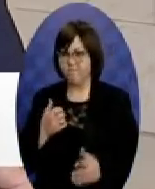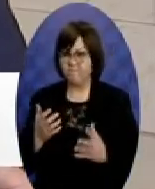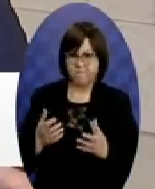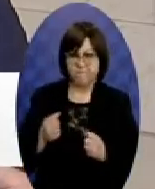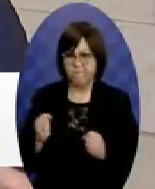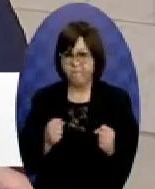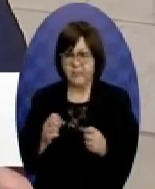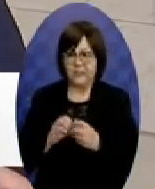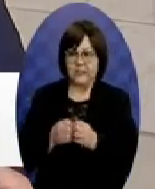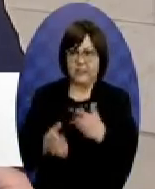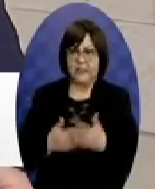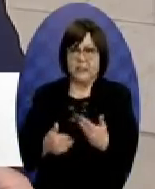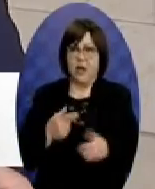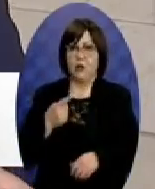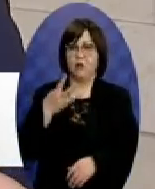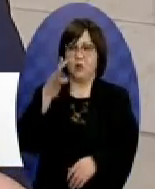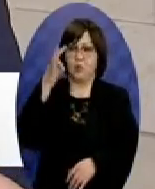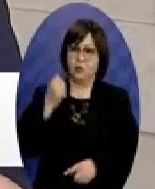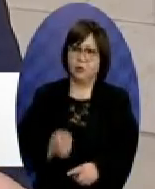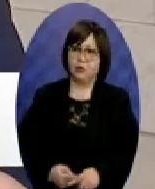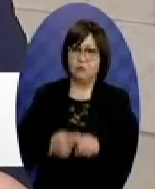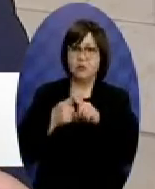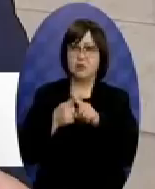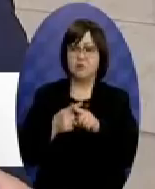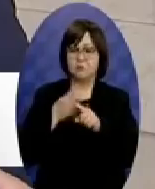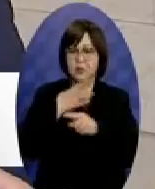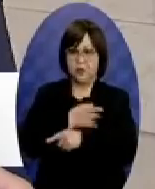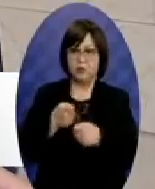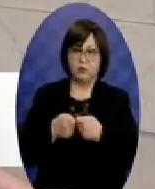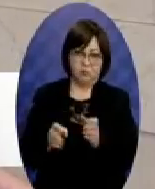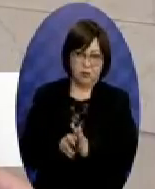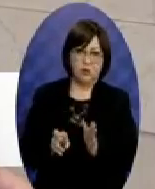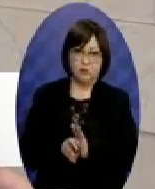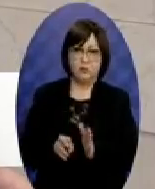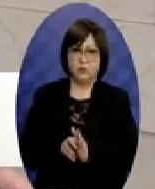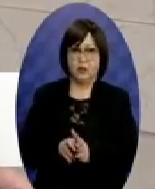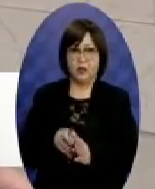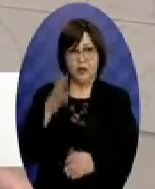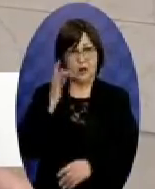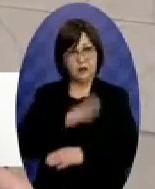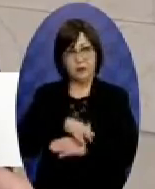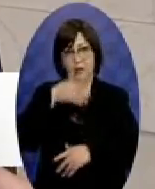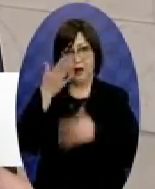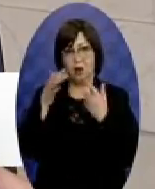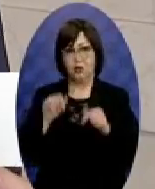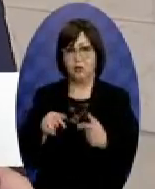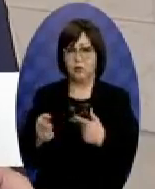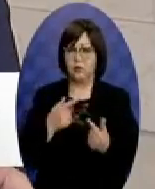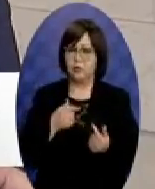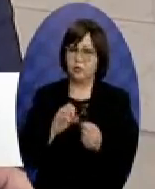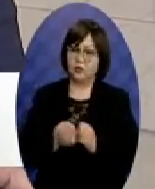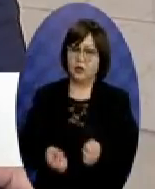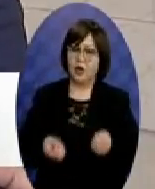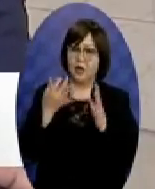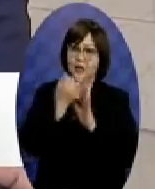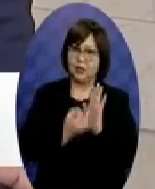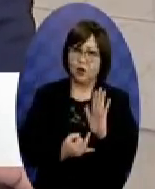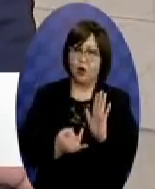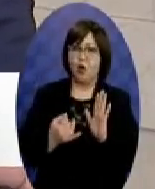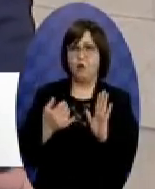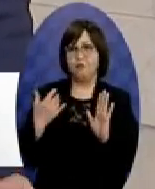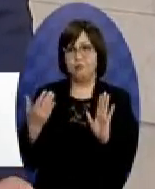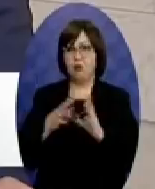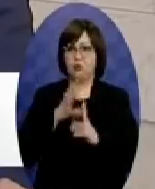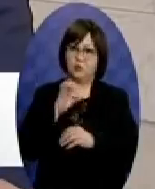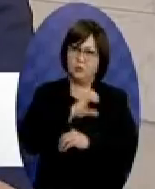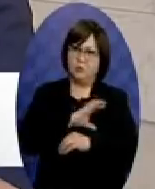14% ахиулах бас боломж байна гэдгийг бас бид нэр илэрхийлж өнөөдрийн хурлаанууд дээр бас гарсан илтгэл олон улсын байгууллагын